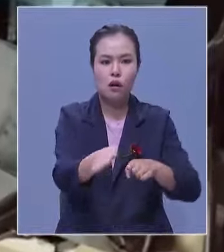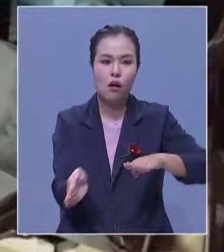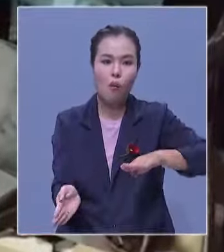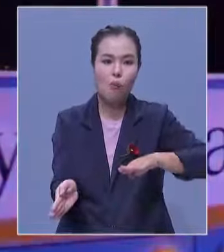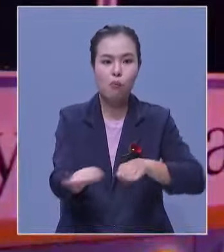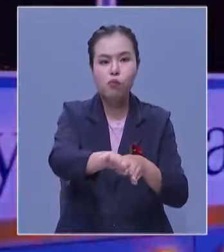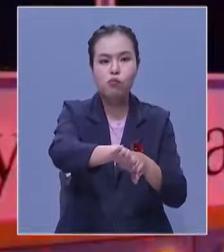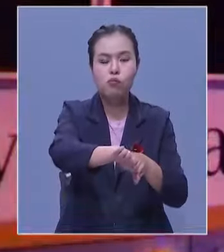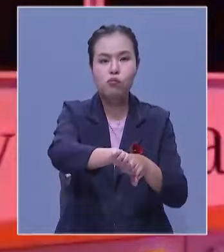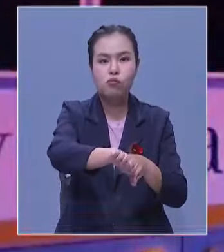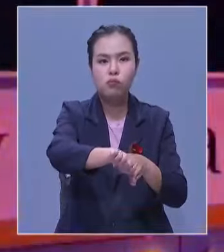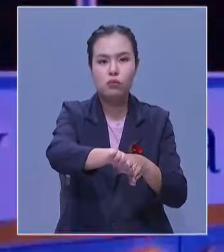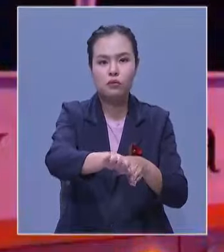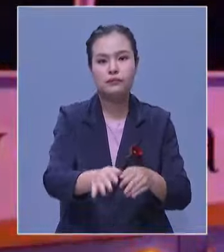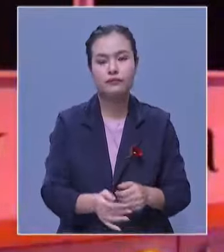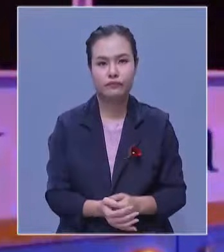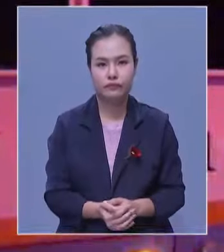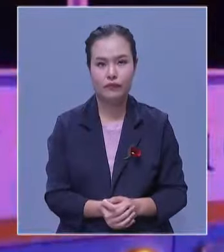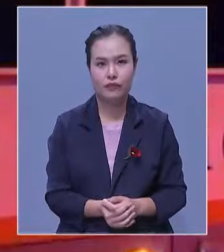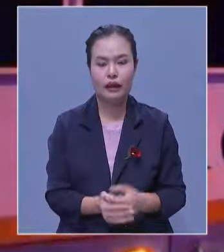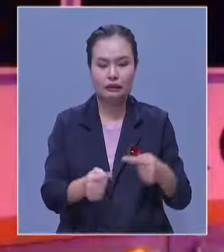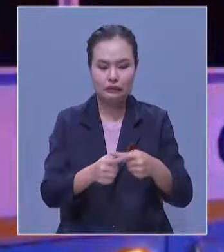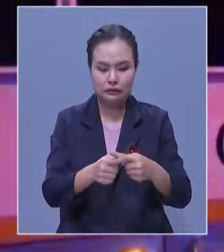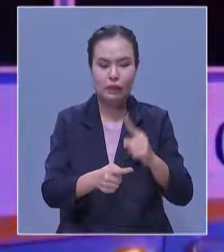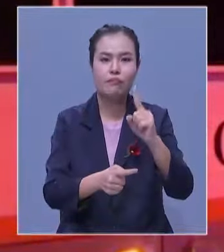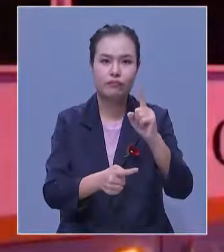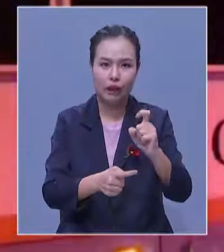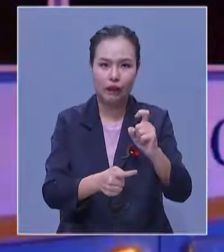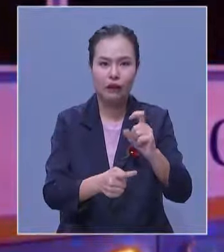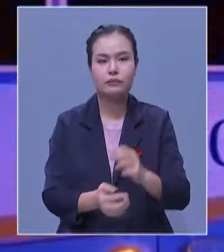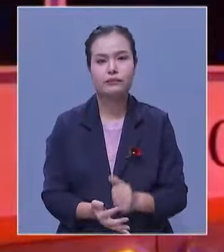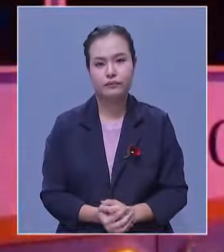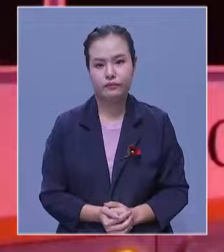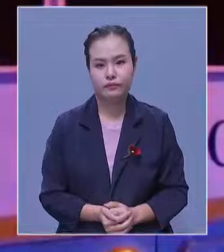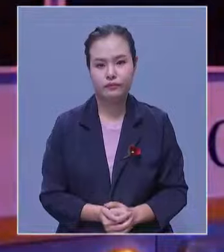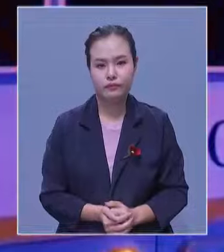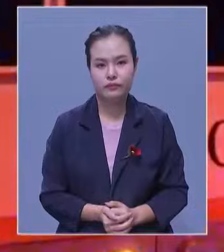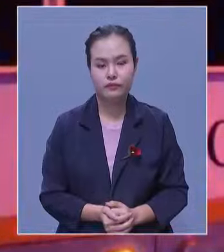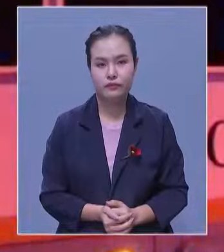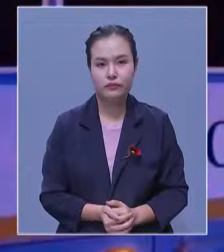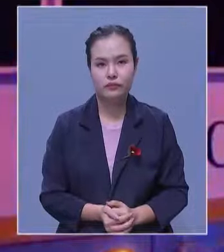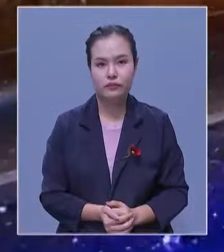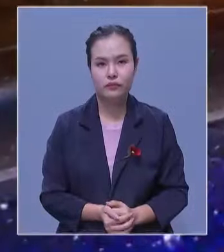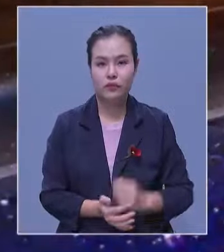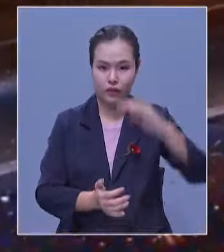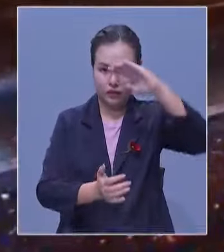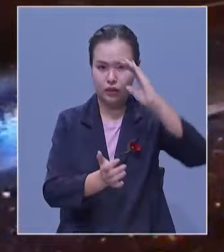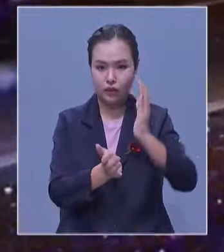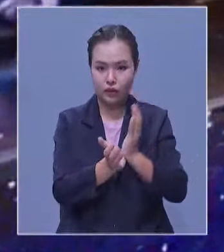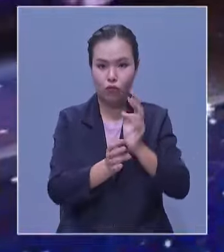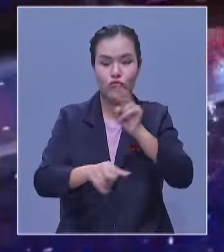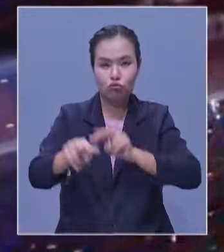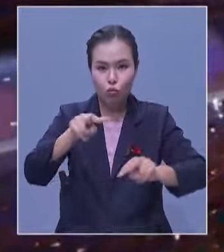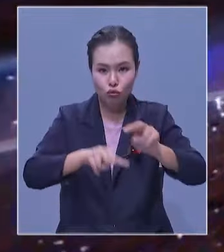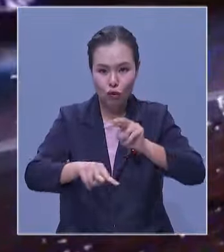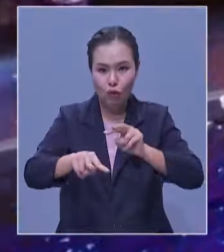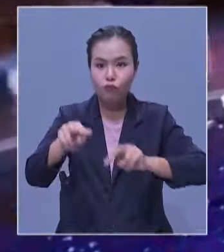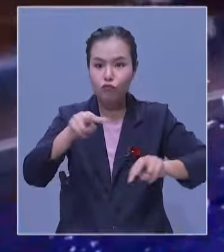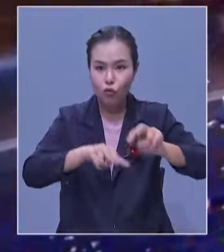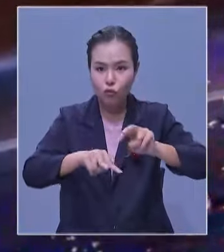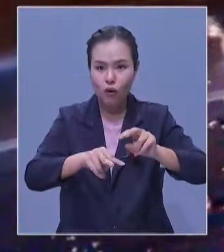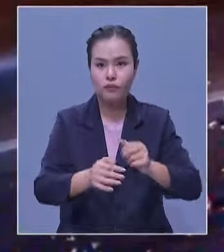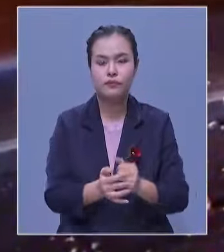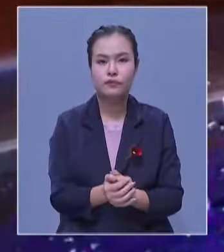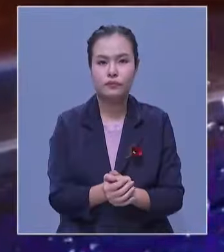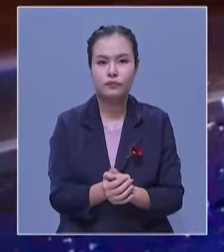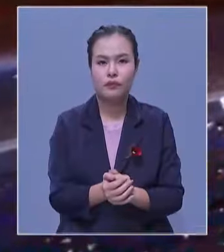ายอย่างเต็มแรงจนมีผู้บาดเจ็บแล้วก็เสียชีวิตจากเหตุการณ์นี้เบื้องต้นนะครับทางตำรวจกำลังตรวจสอบเหตุการณ์ที่เกิดขึ้น